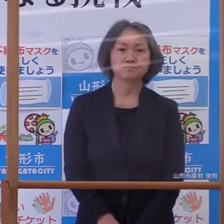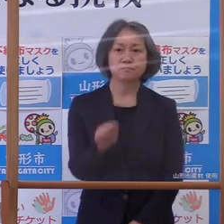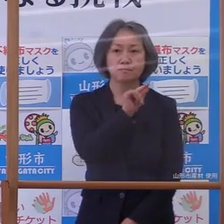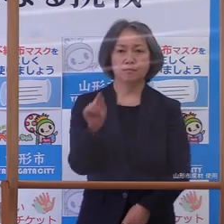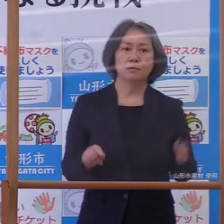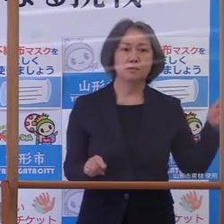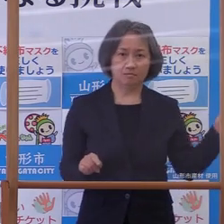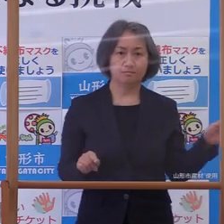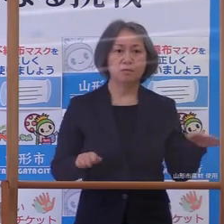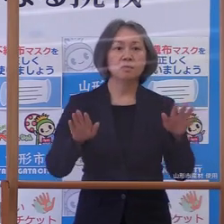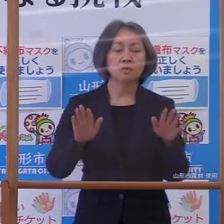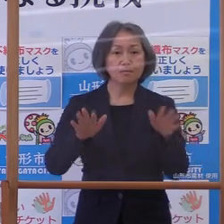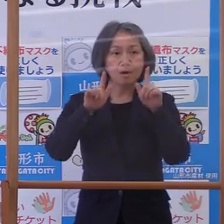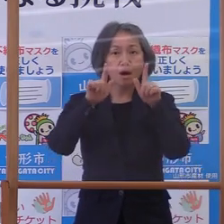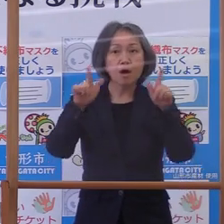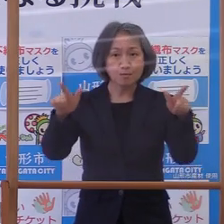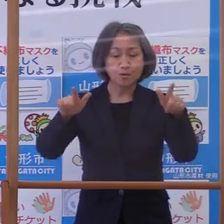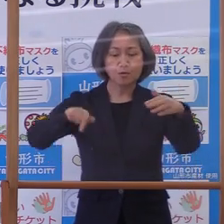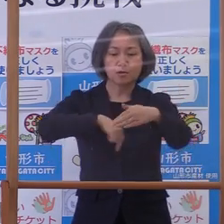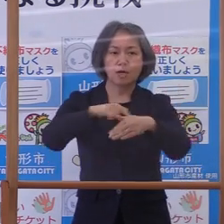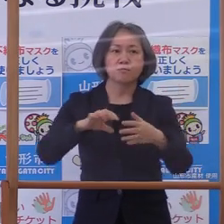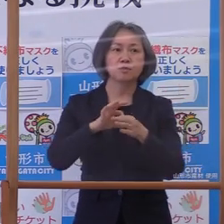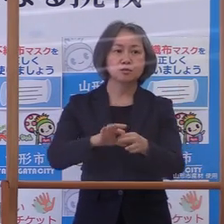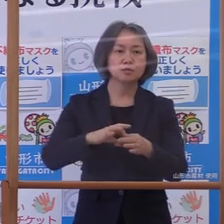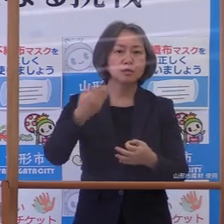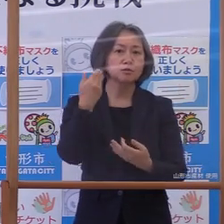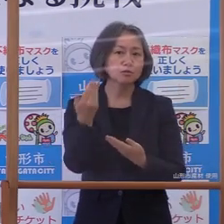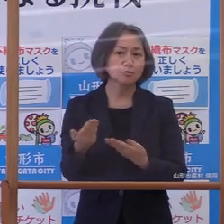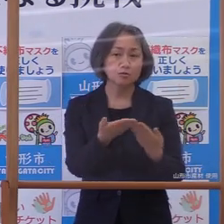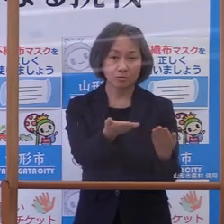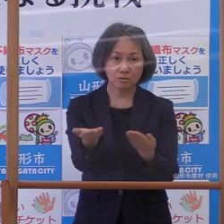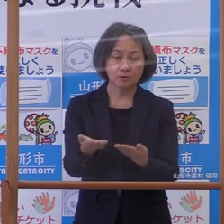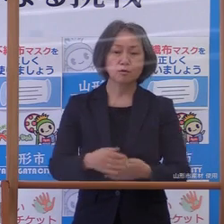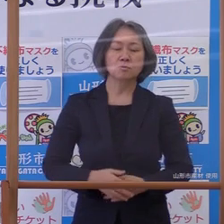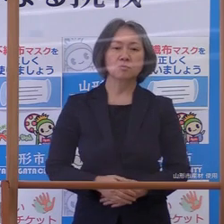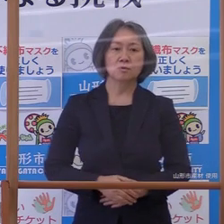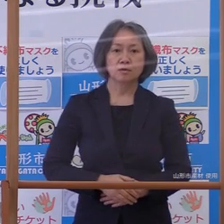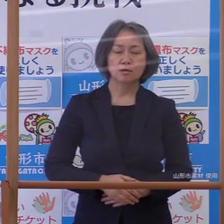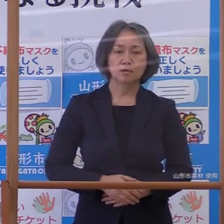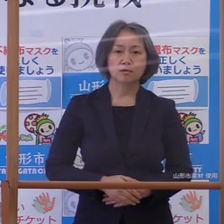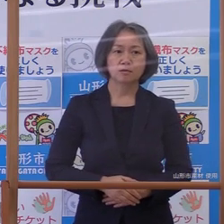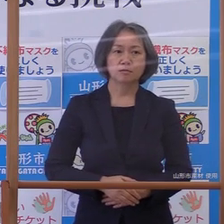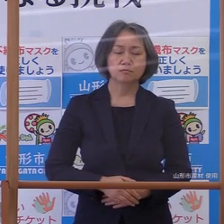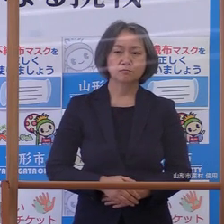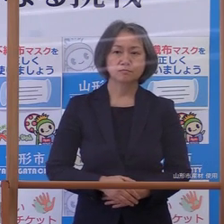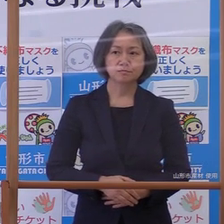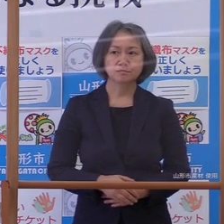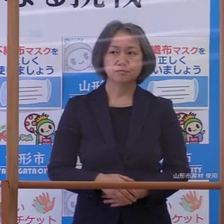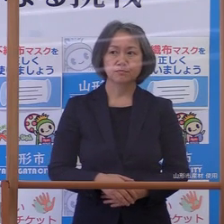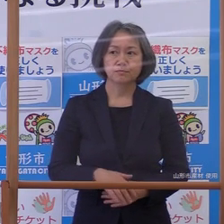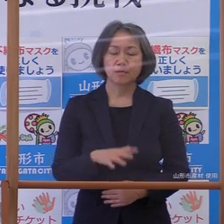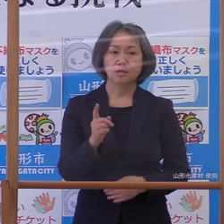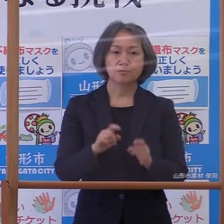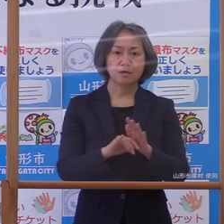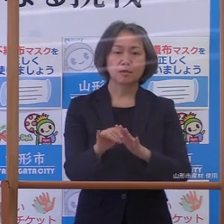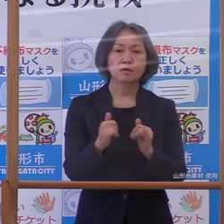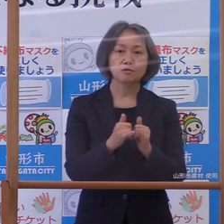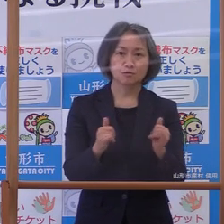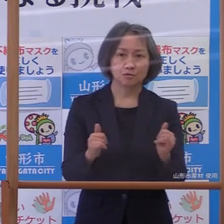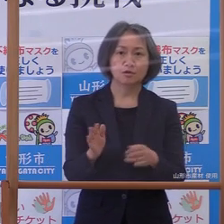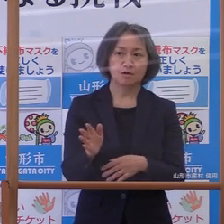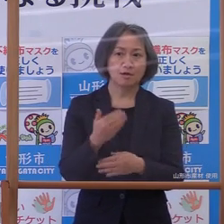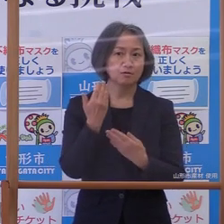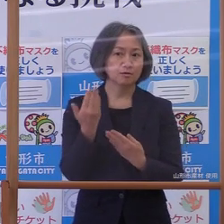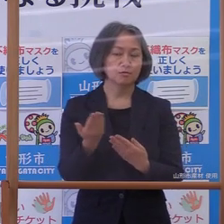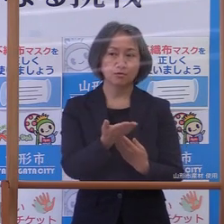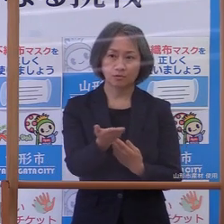それではただいま発表のありました案件について質問をお受けいたします。はじめに幹事社の方からお受けいたします。時事通信さん、